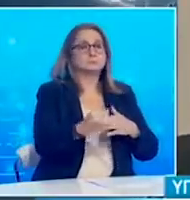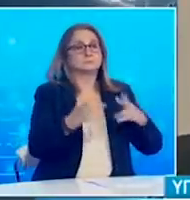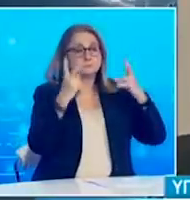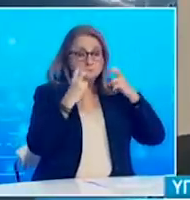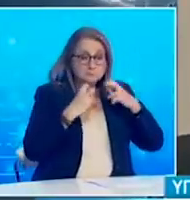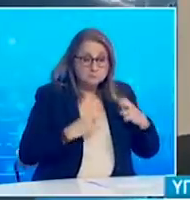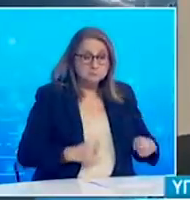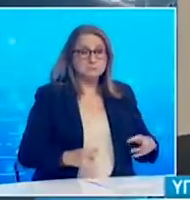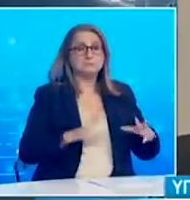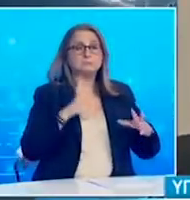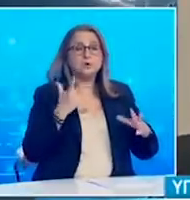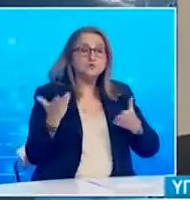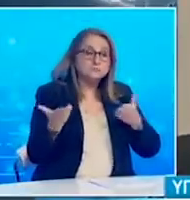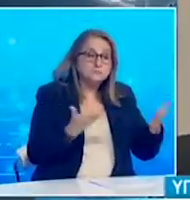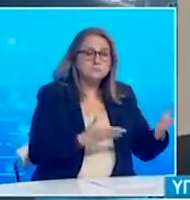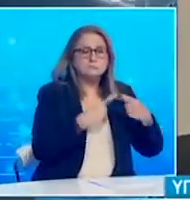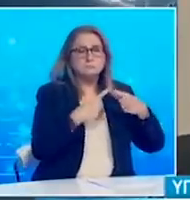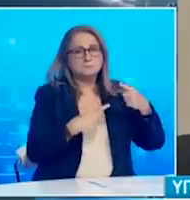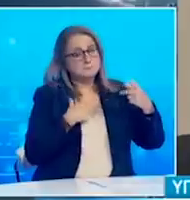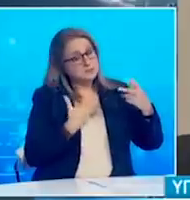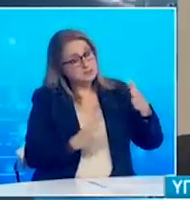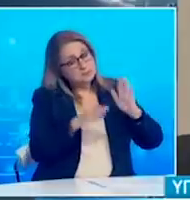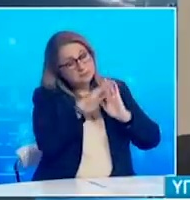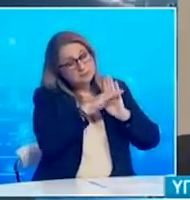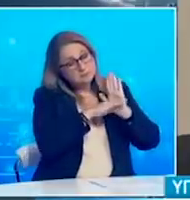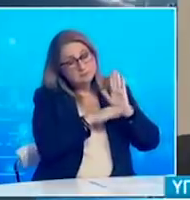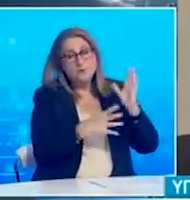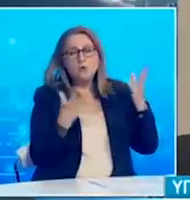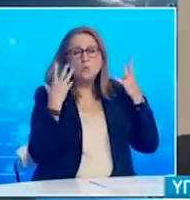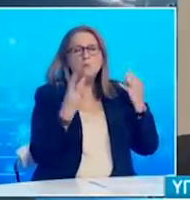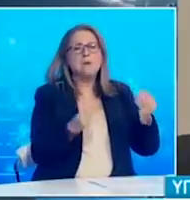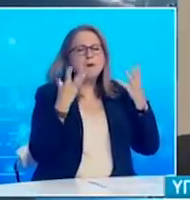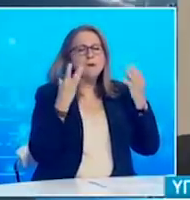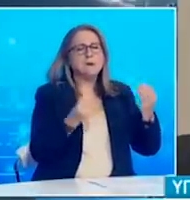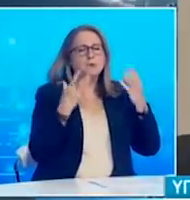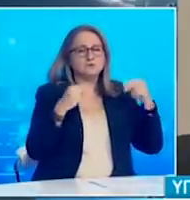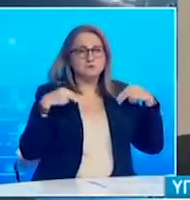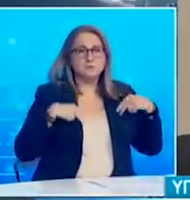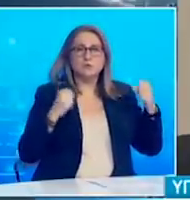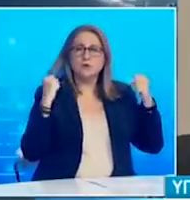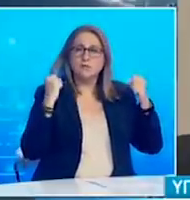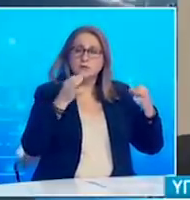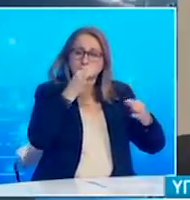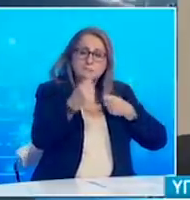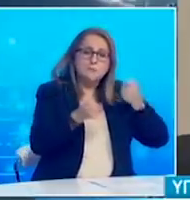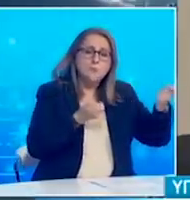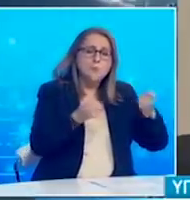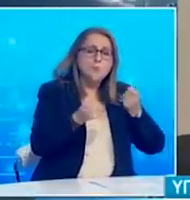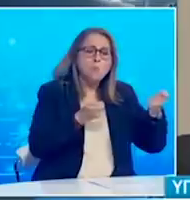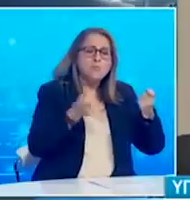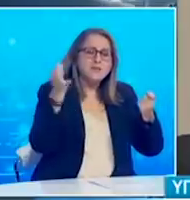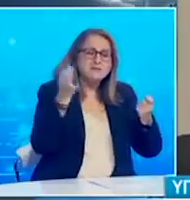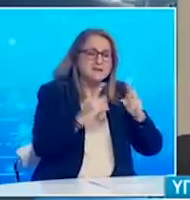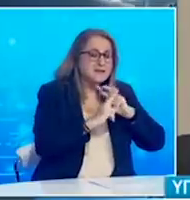γίνεται η διαχείρισή τους. Σας υπενθυμίζω ότι πάρα πολλές φορές το Υπουργείο Υγείας έδινε σαφείς οδηγίες,